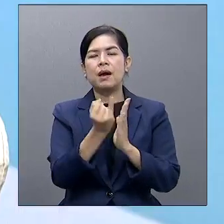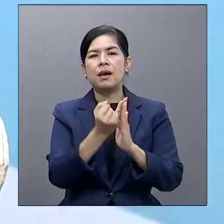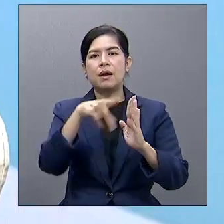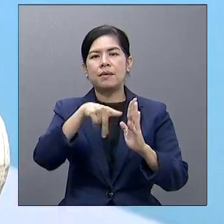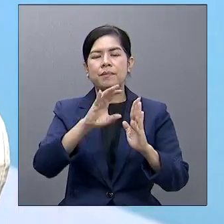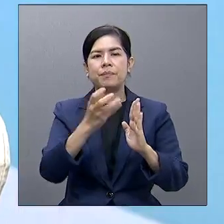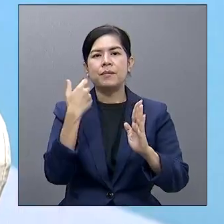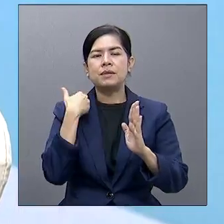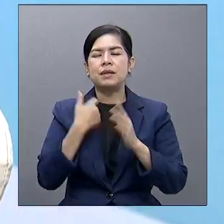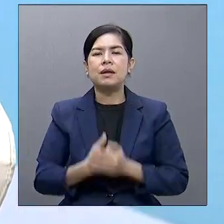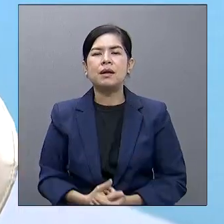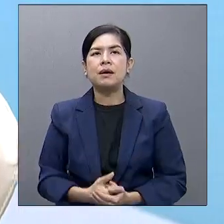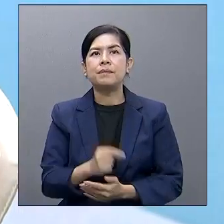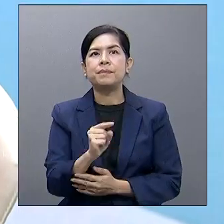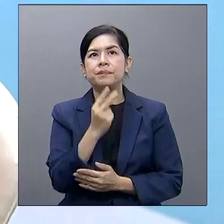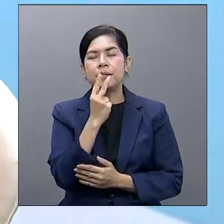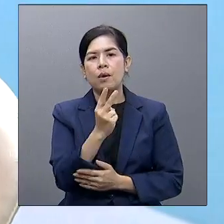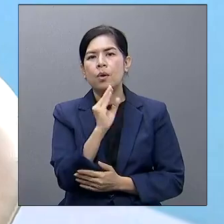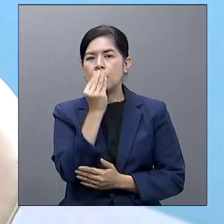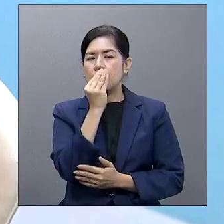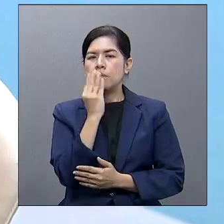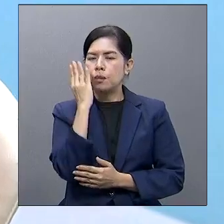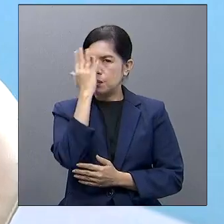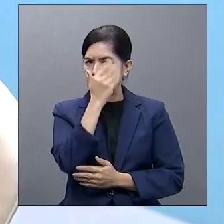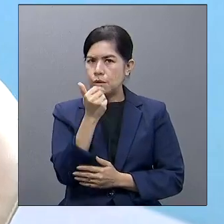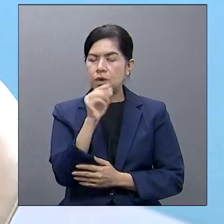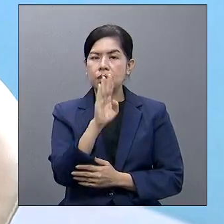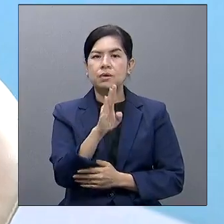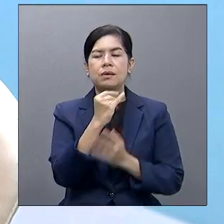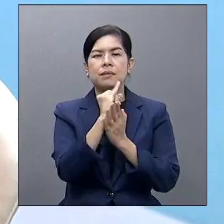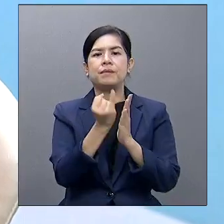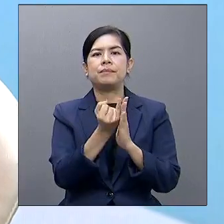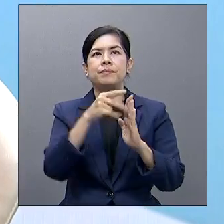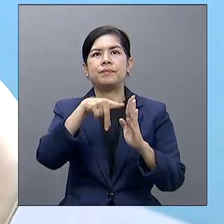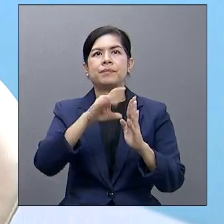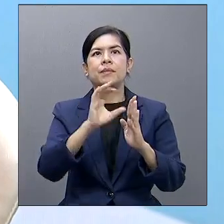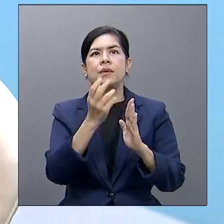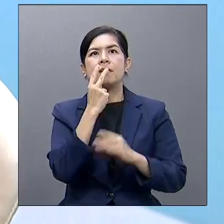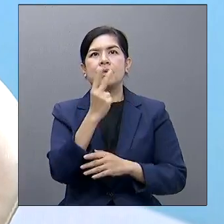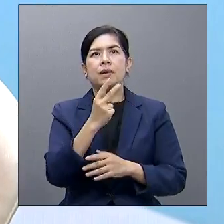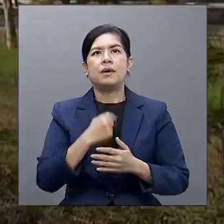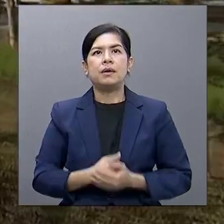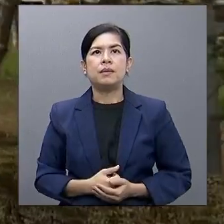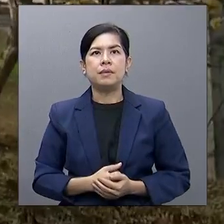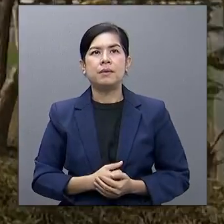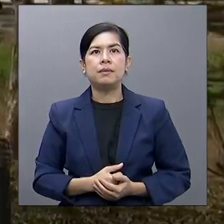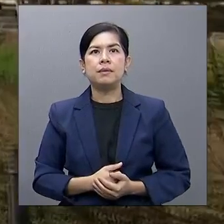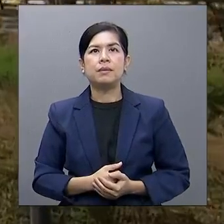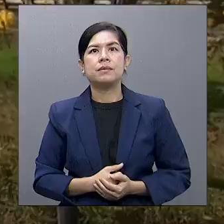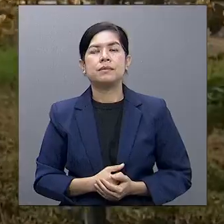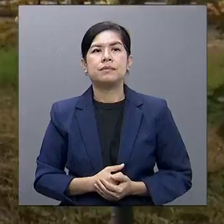เชียงรายเขาบอกว่าบานสะพรั่งเลยที่จังหวัดพิษณุโลกนะคะเอาไปชมความสวยงามนี้กันค่ะ